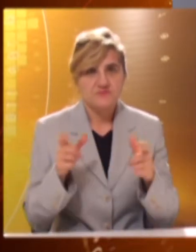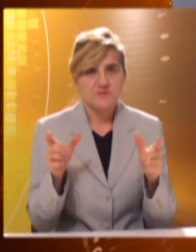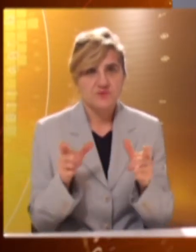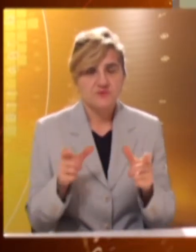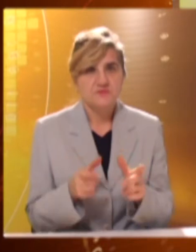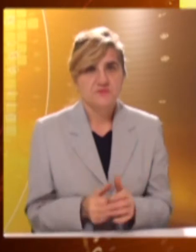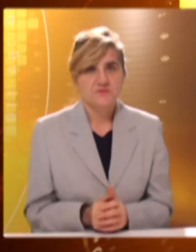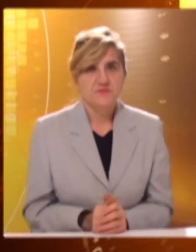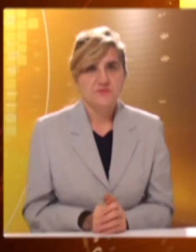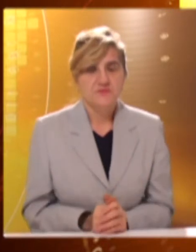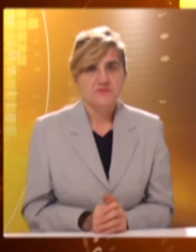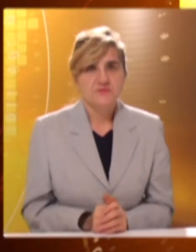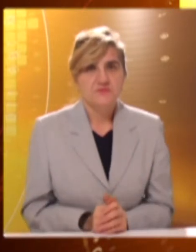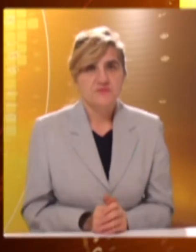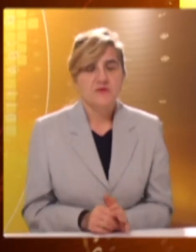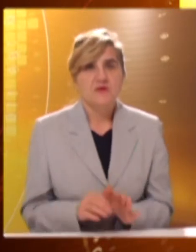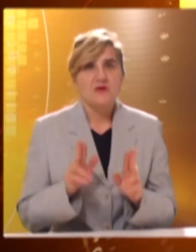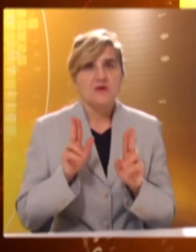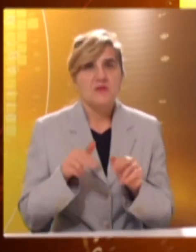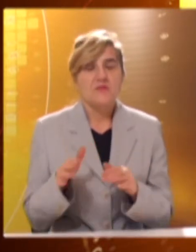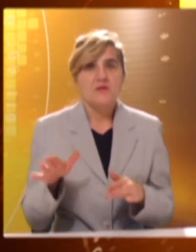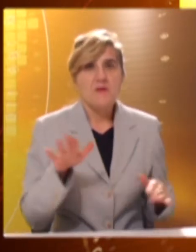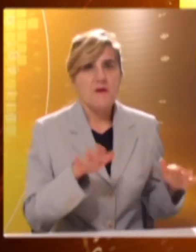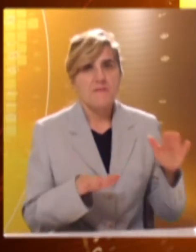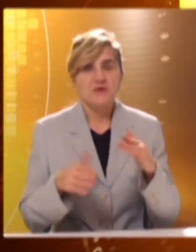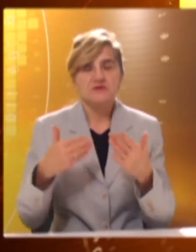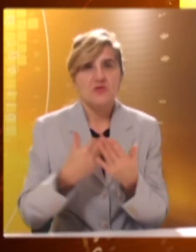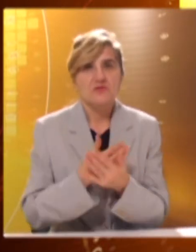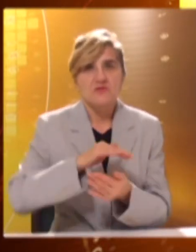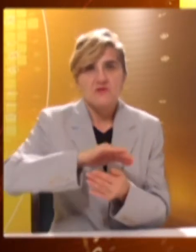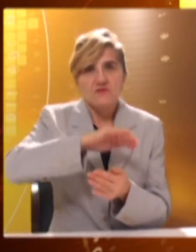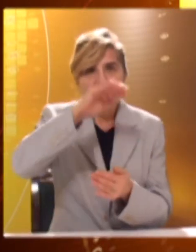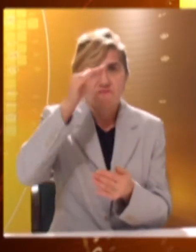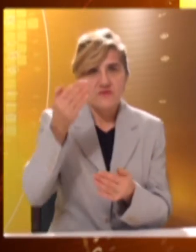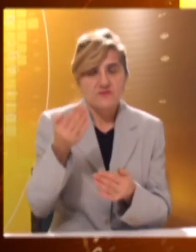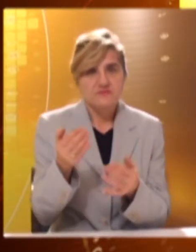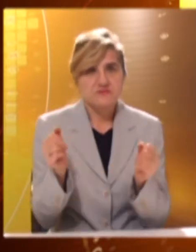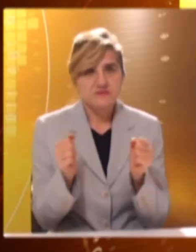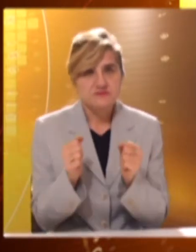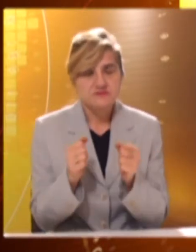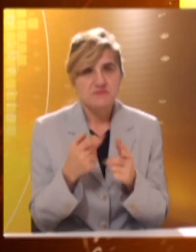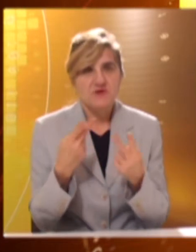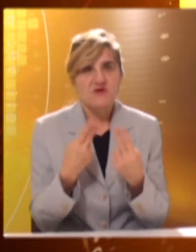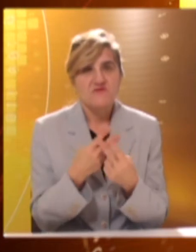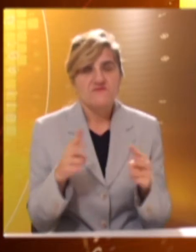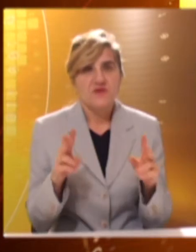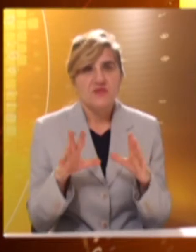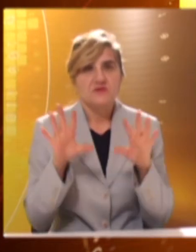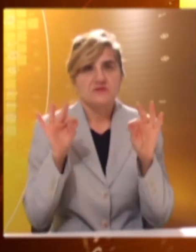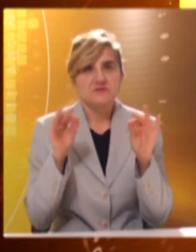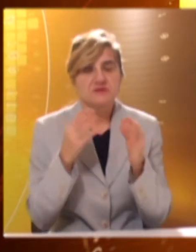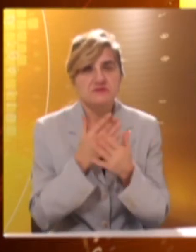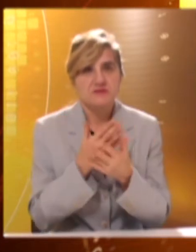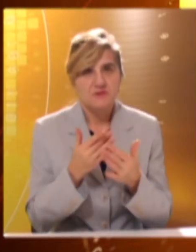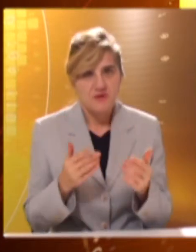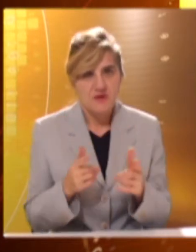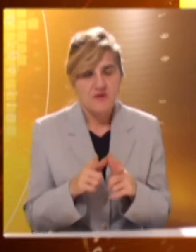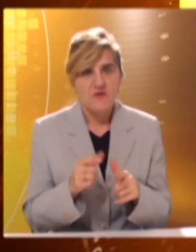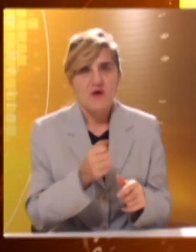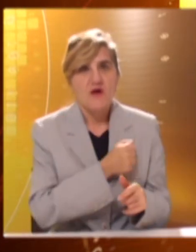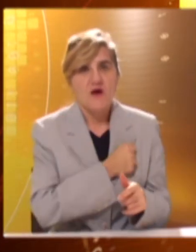zajednice. Na bazenu Dudove šumi postavljen je novi balon. Vrednost investicije je 10 miliona dinara, a garancija na novi balon je